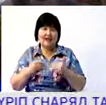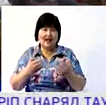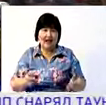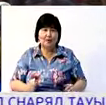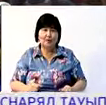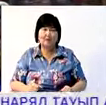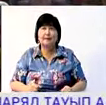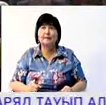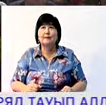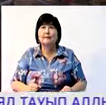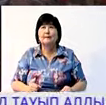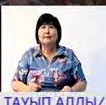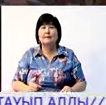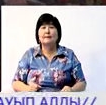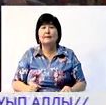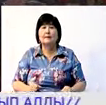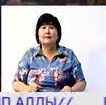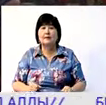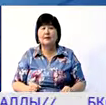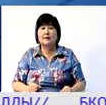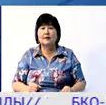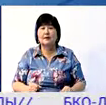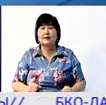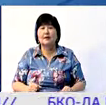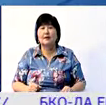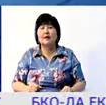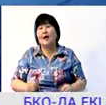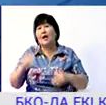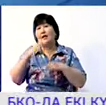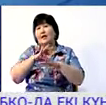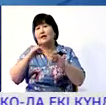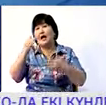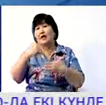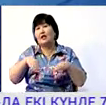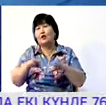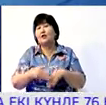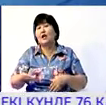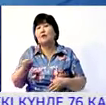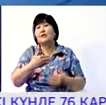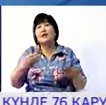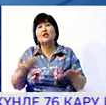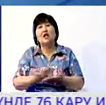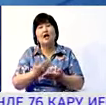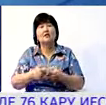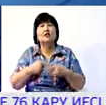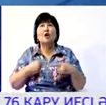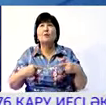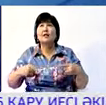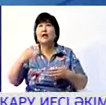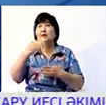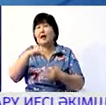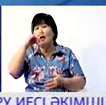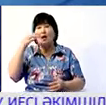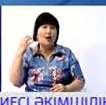Шыңғыс Абаев, Төрехан Қожахметов, Қызылорда телеарнасы. Кешке шығарылым ретті осындай, біздің жаңалықтарымызды және басқа да